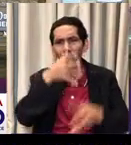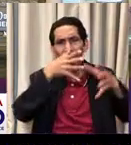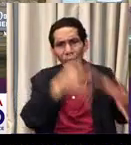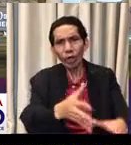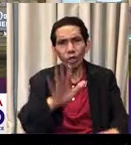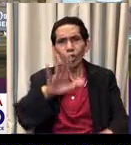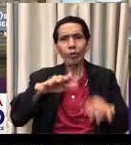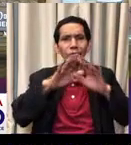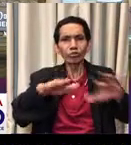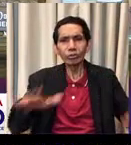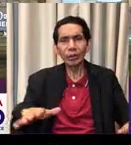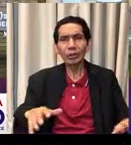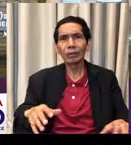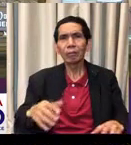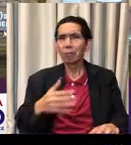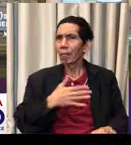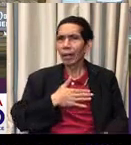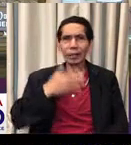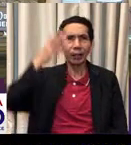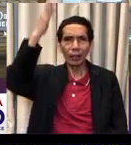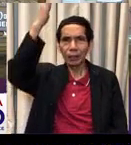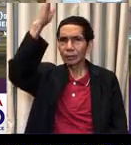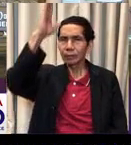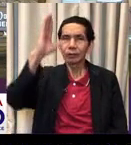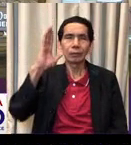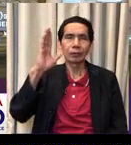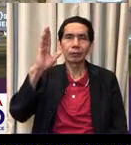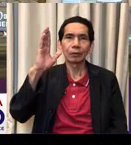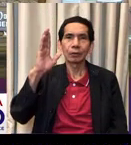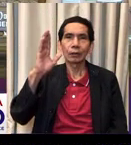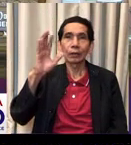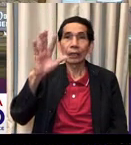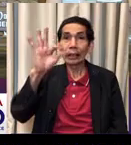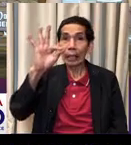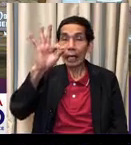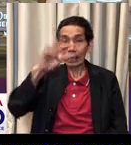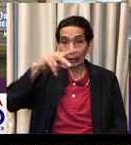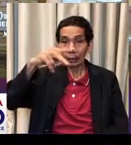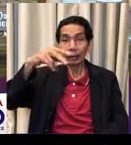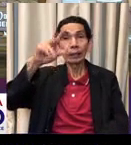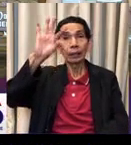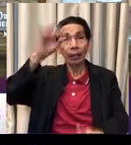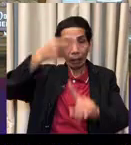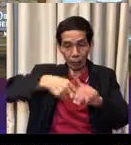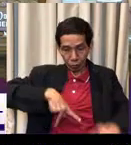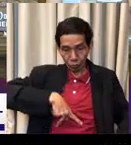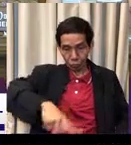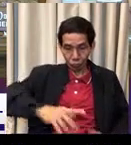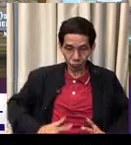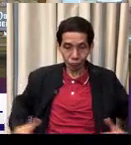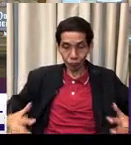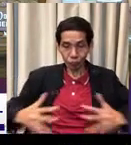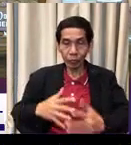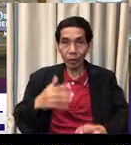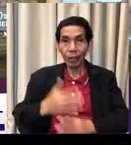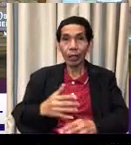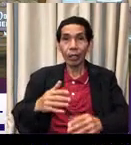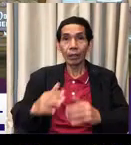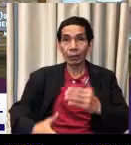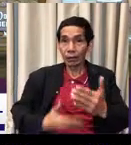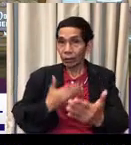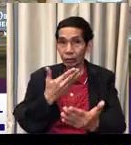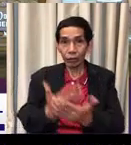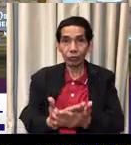ang anak ninyo? Diyos ko naman. Siyam na buwan nyo yung iningatan sa tiyan nyo. Nailagay pa